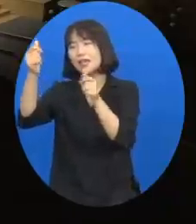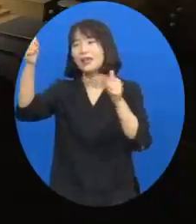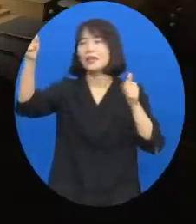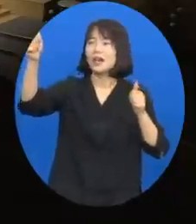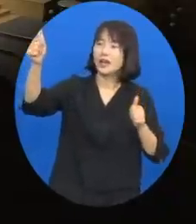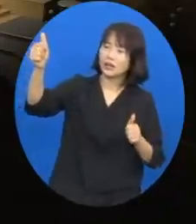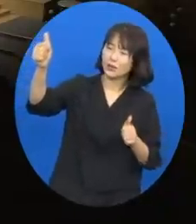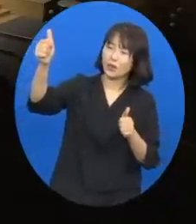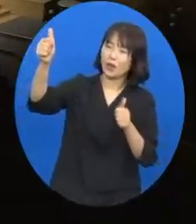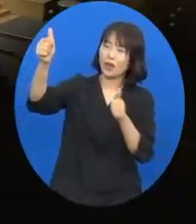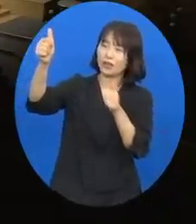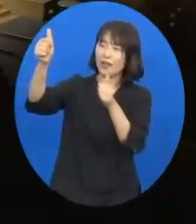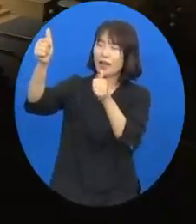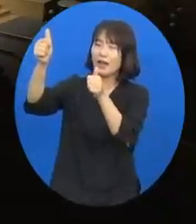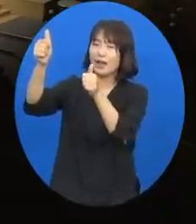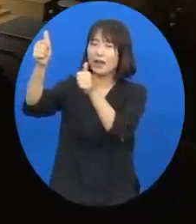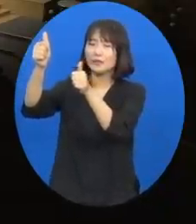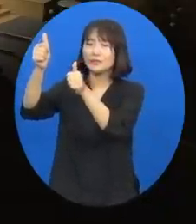저기요